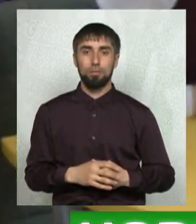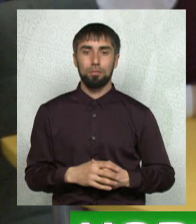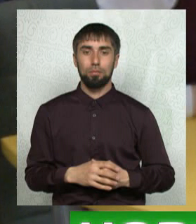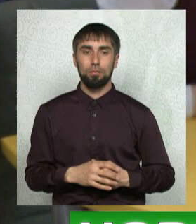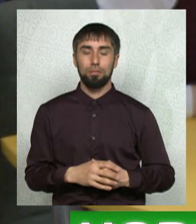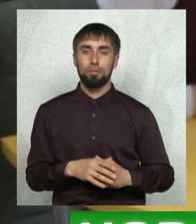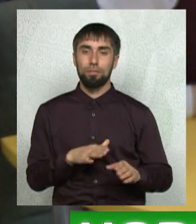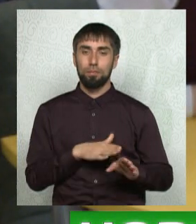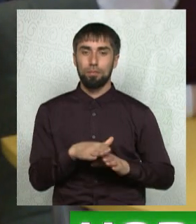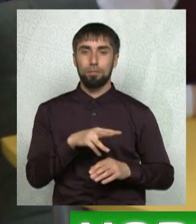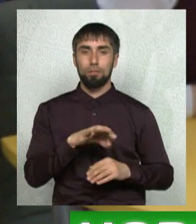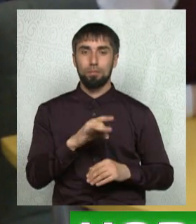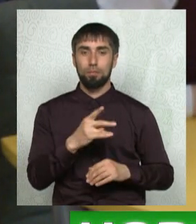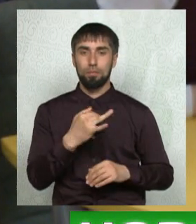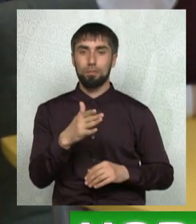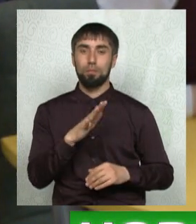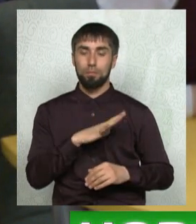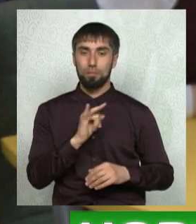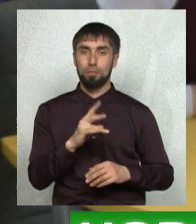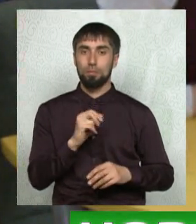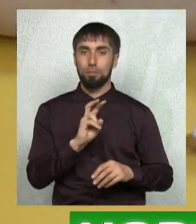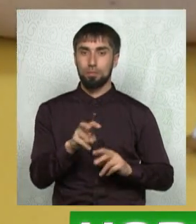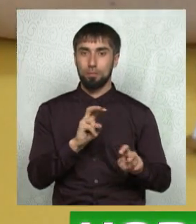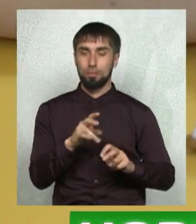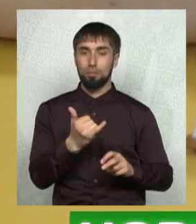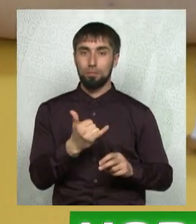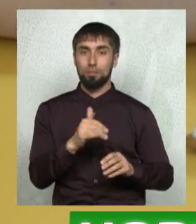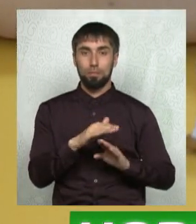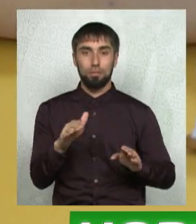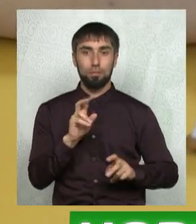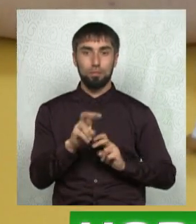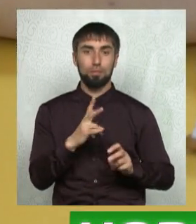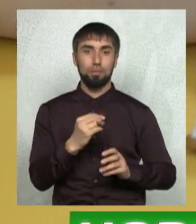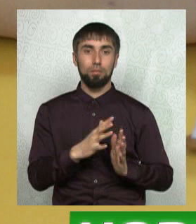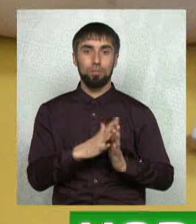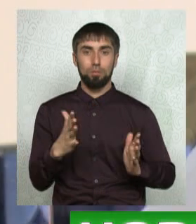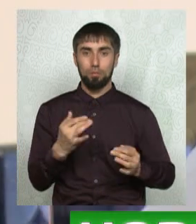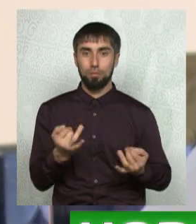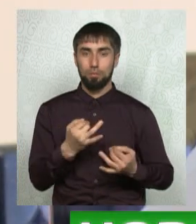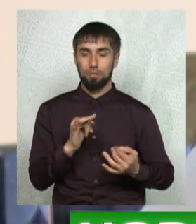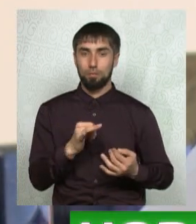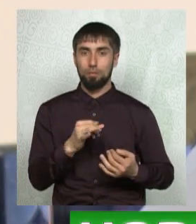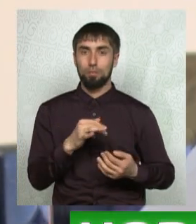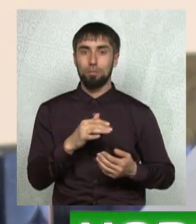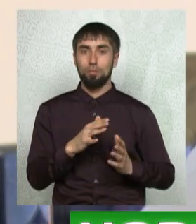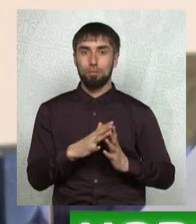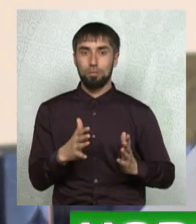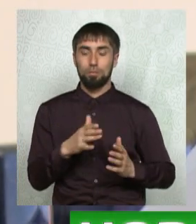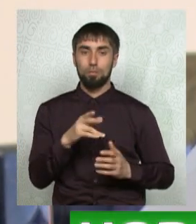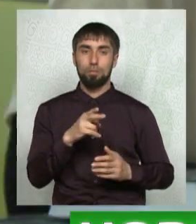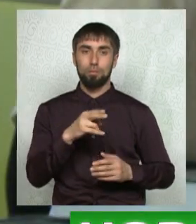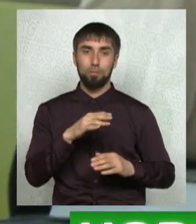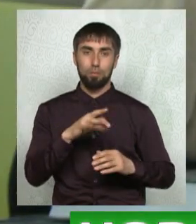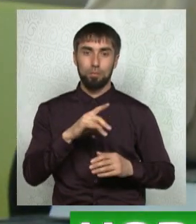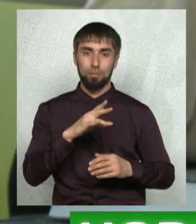молодец. Полная модернизация повлияла и на посещаемость. Теперь ребята ходят сюда намного охотнее и чаще. По душе обстановка,